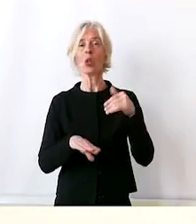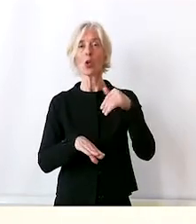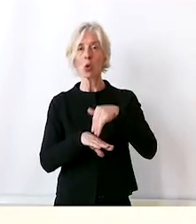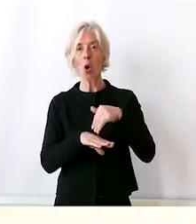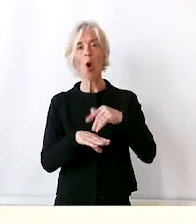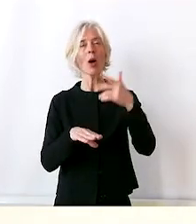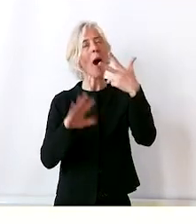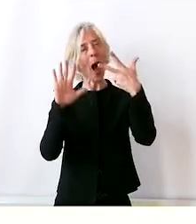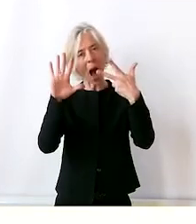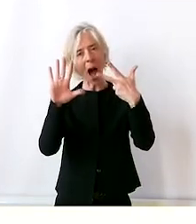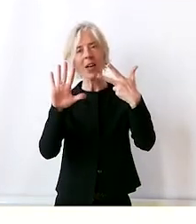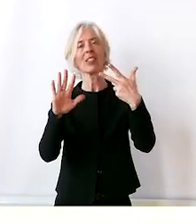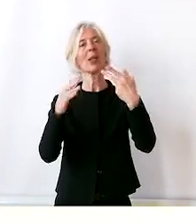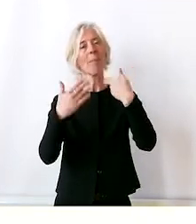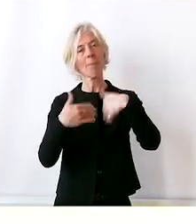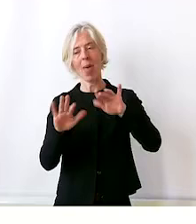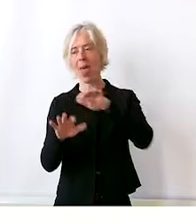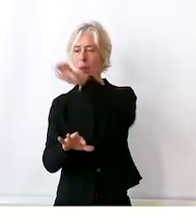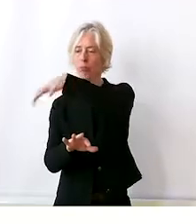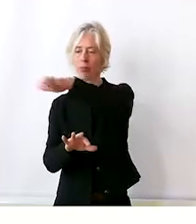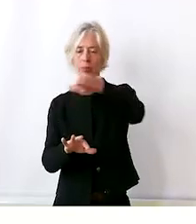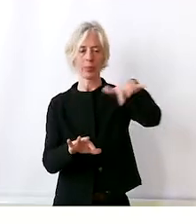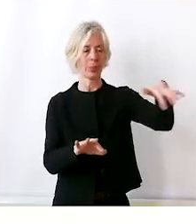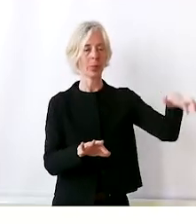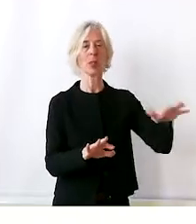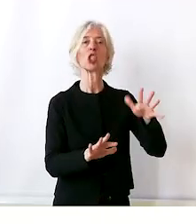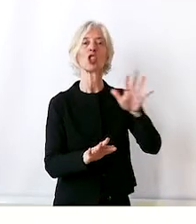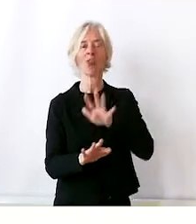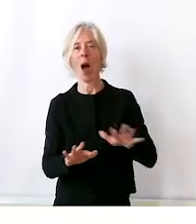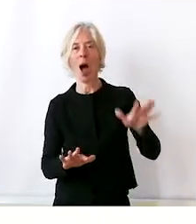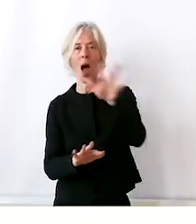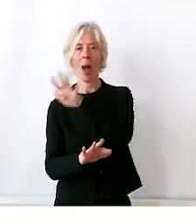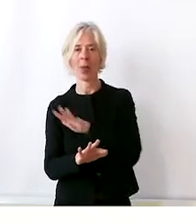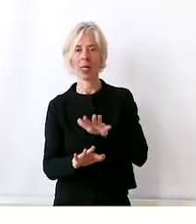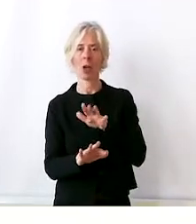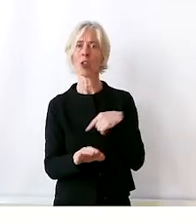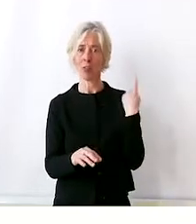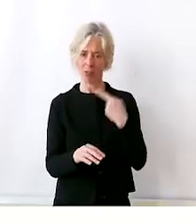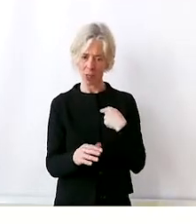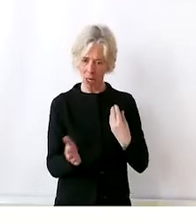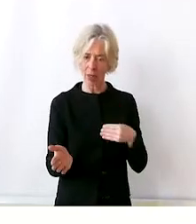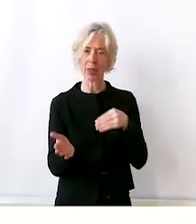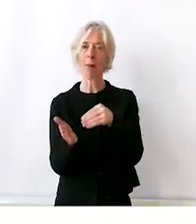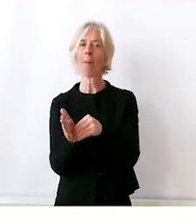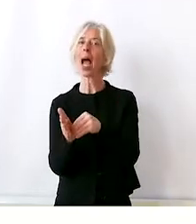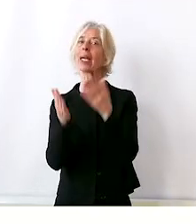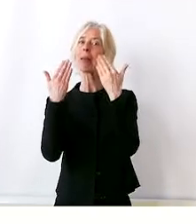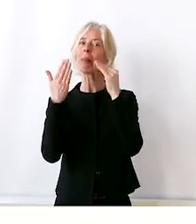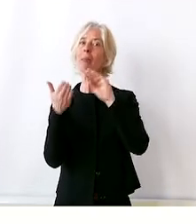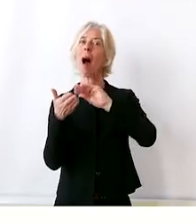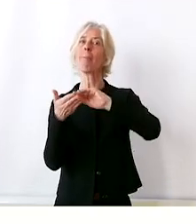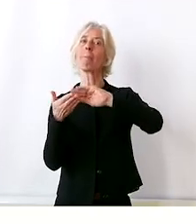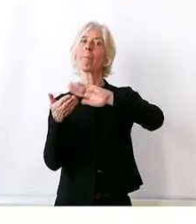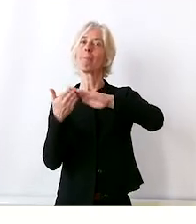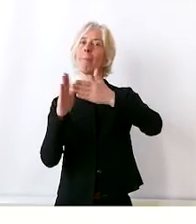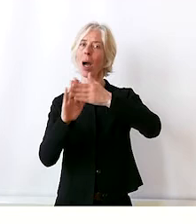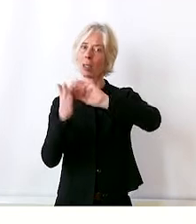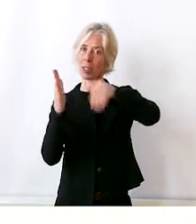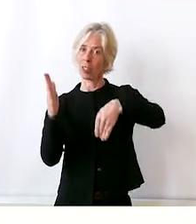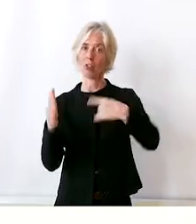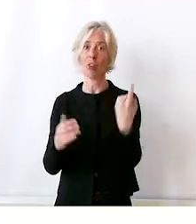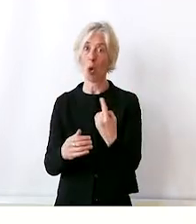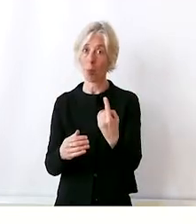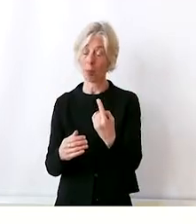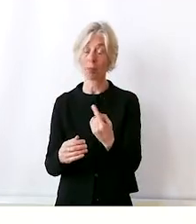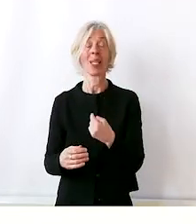230 Mitarbeitern. Wir unterzeichnen den Klimapakt, weil wir der Meinung sind, dass die Klimakrise eine der größten